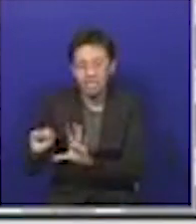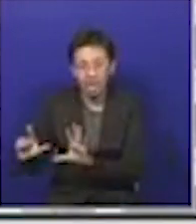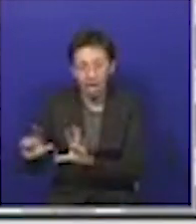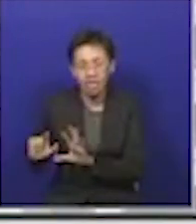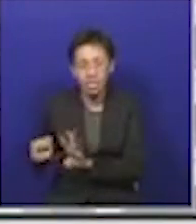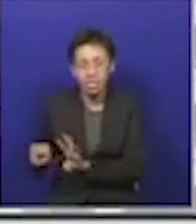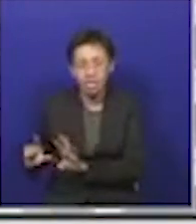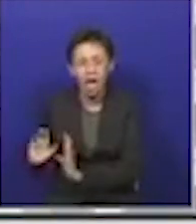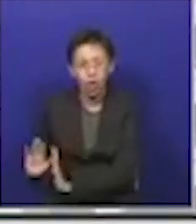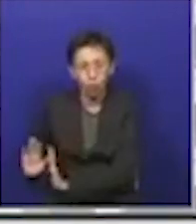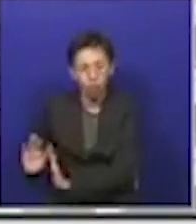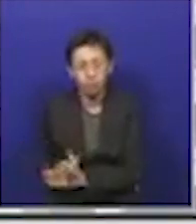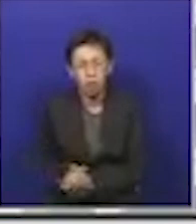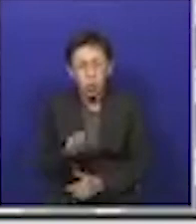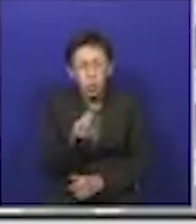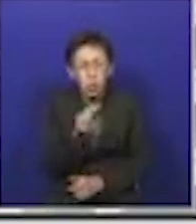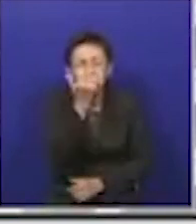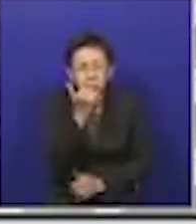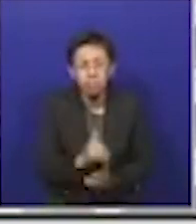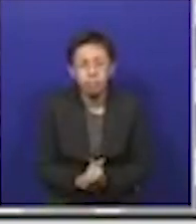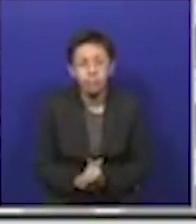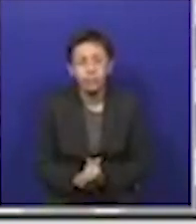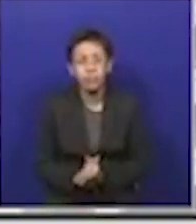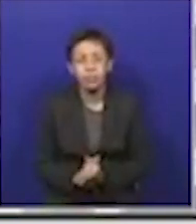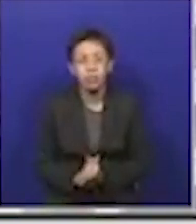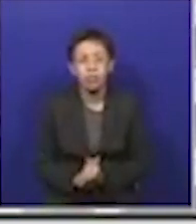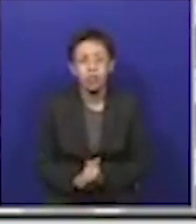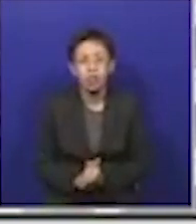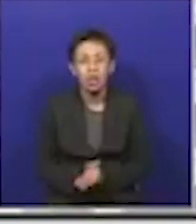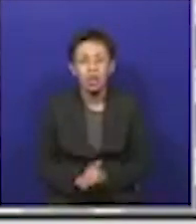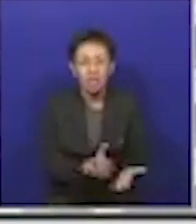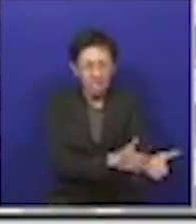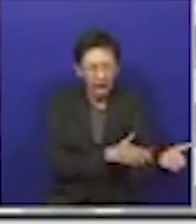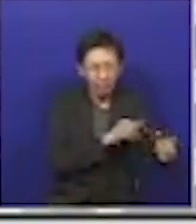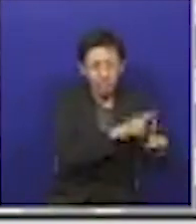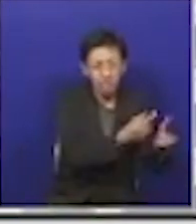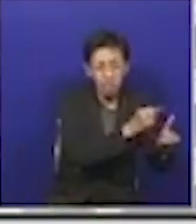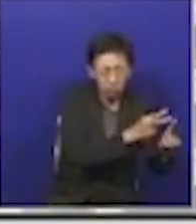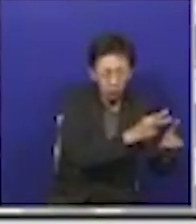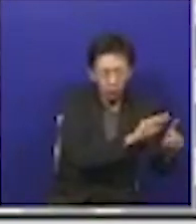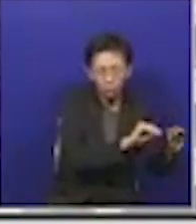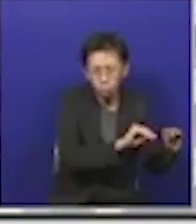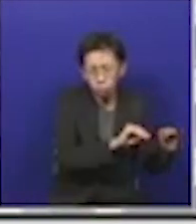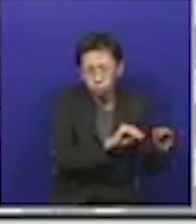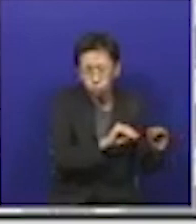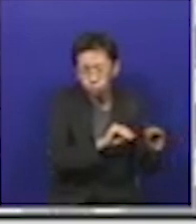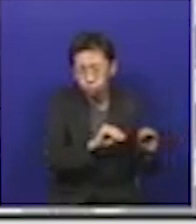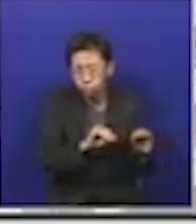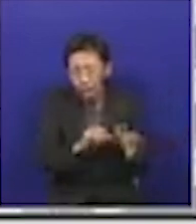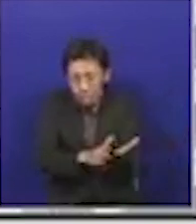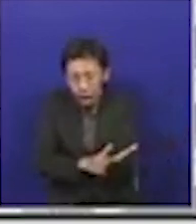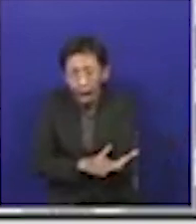ทำไมมันต้องรีบอะไรนักหนาฮะก็เรื่องอื่นๆคุณก็ช้ามาตั้งแต่ธันวาคมนะฮะไม่รู้สึกรู้สาจนกระ